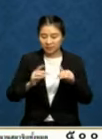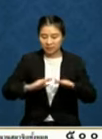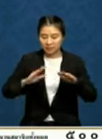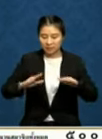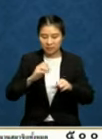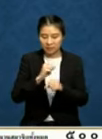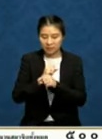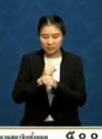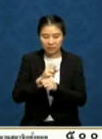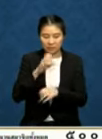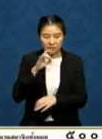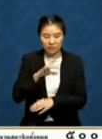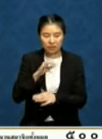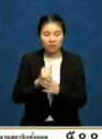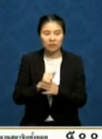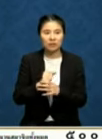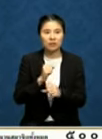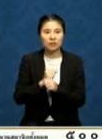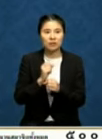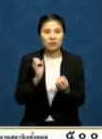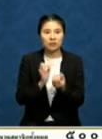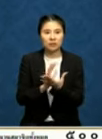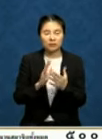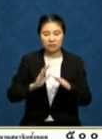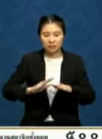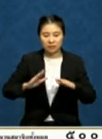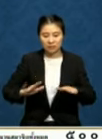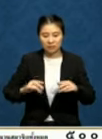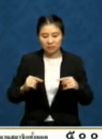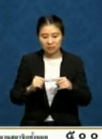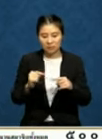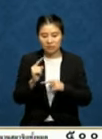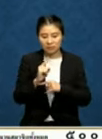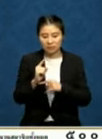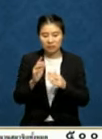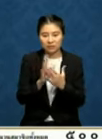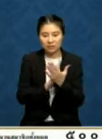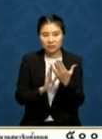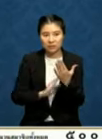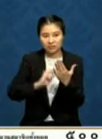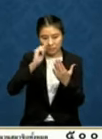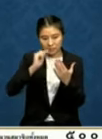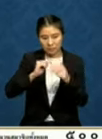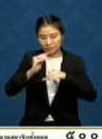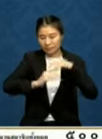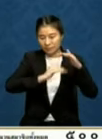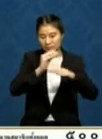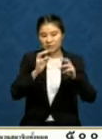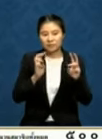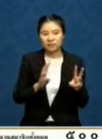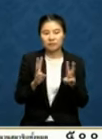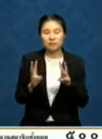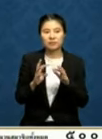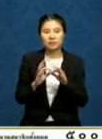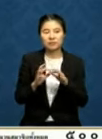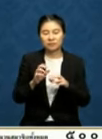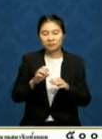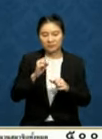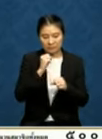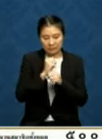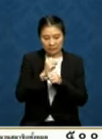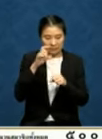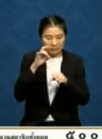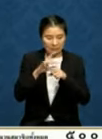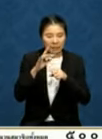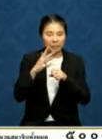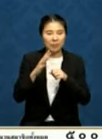แรงไม่ได้ผลแถมยังส่งผลเสียต่อเด็กมากกว่าผลดีค่ะประเทศไทยควรพัฒนาวิธีการเลี้ยงดูเด็กโดยไม่ใช้ความรุนแรงและ